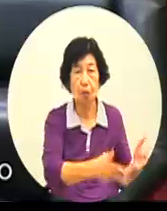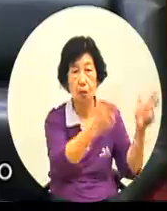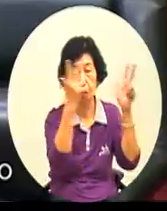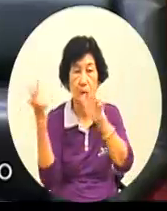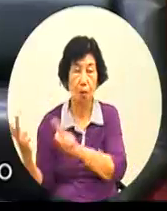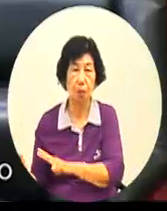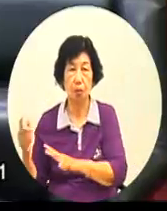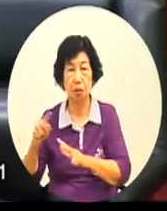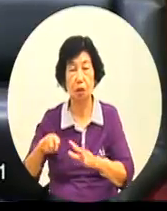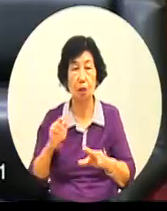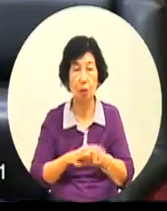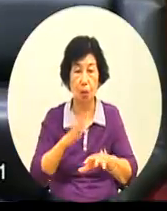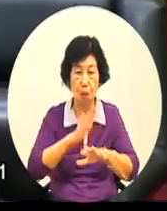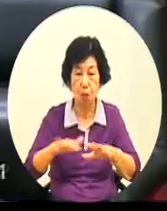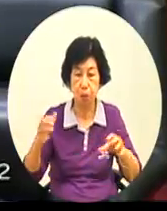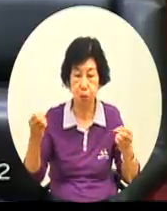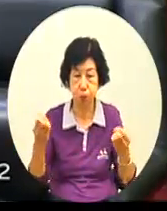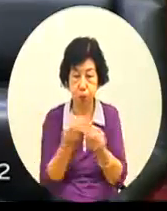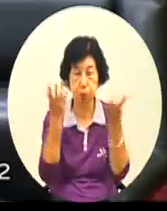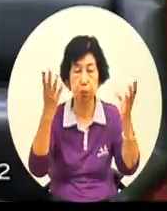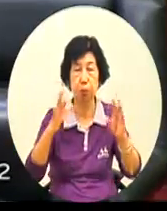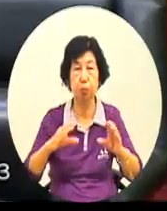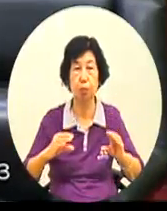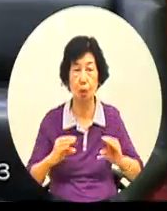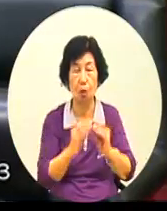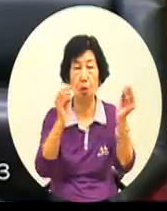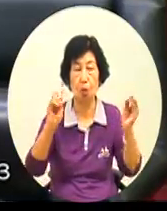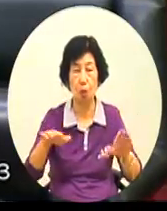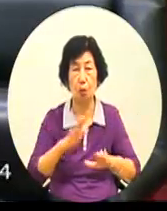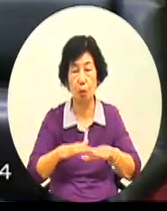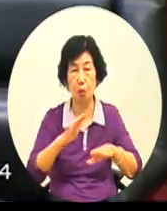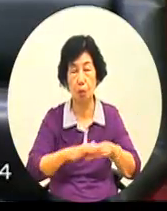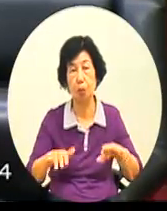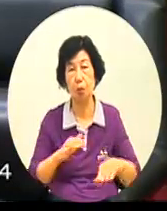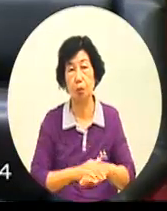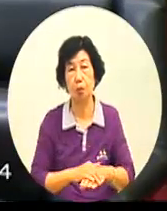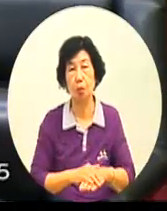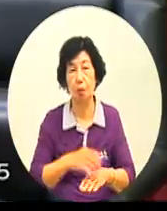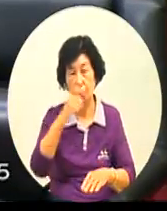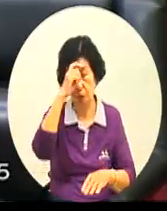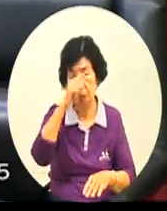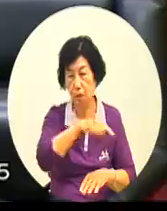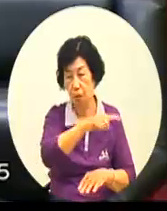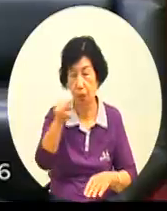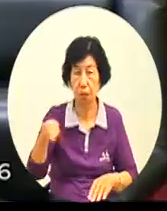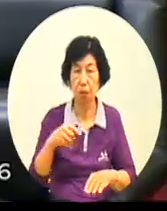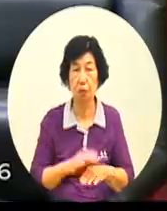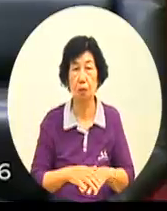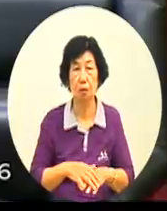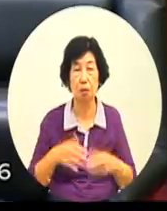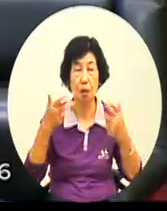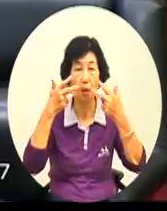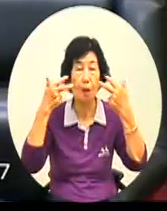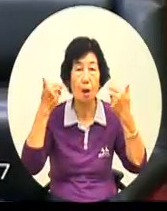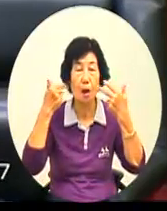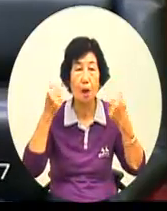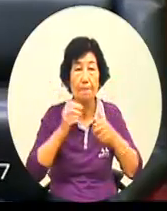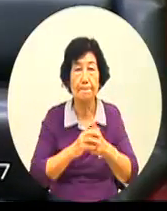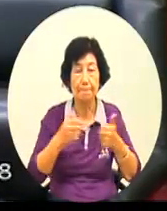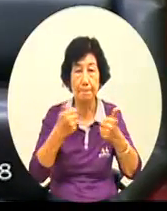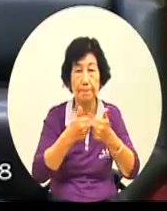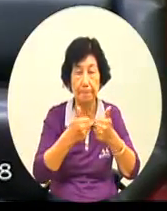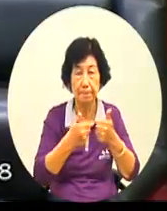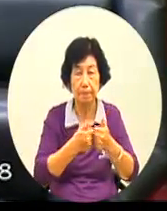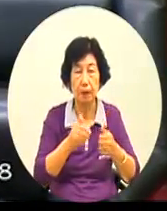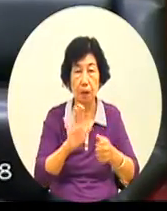呢马上希望能够呢大家都看得到，我们原民会这边有在关心，然